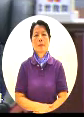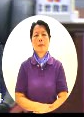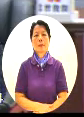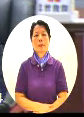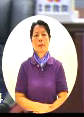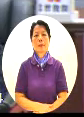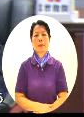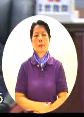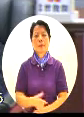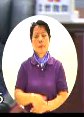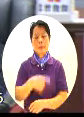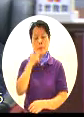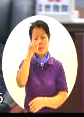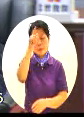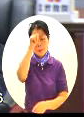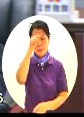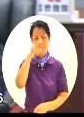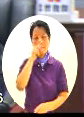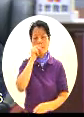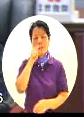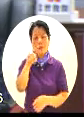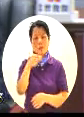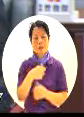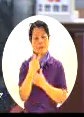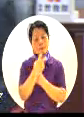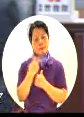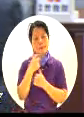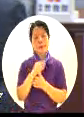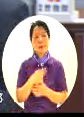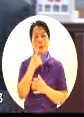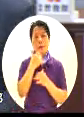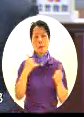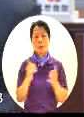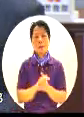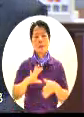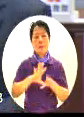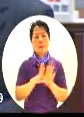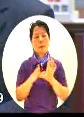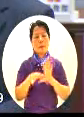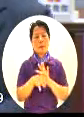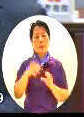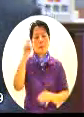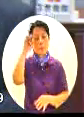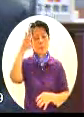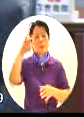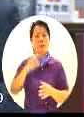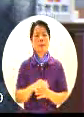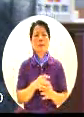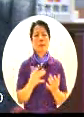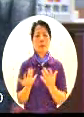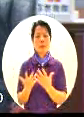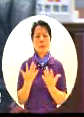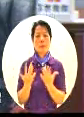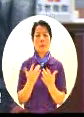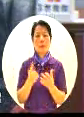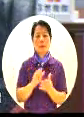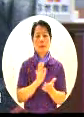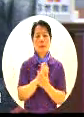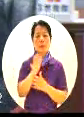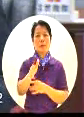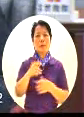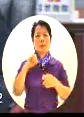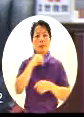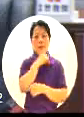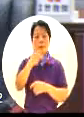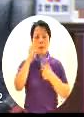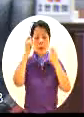那从黄色小鸭的醒狮哈，我一直说文创产业是未来我们台湾未来高雄